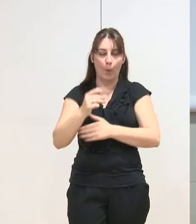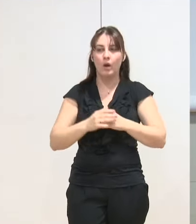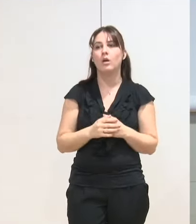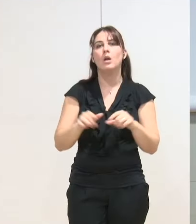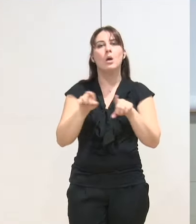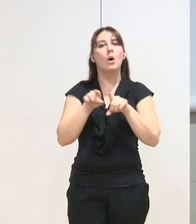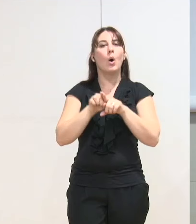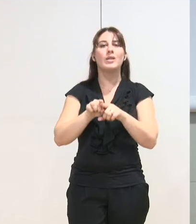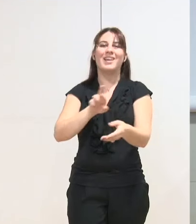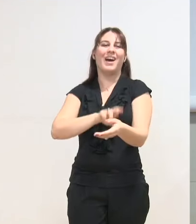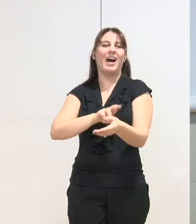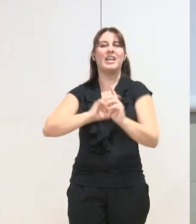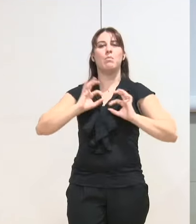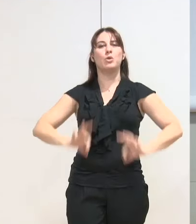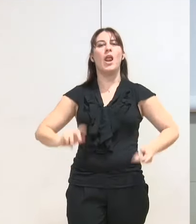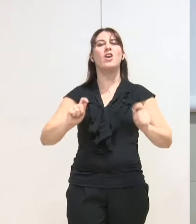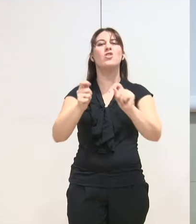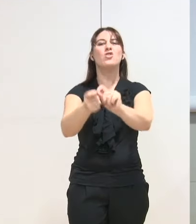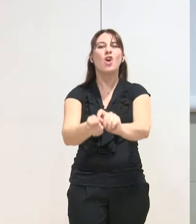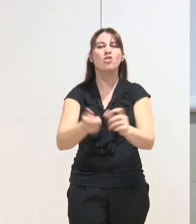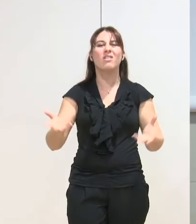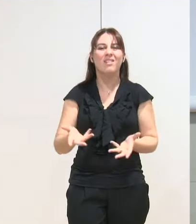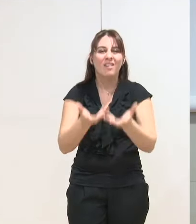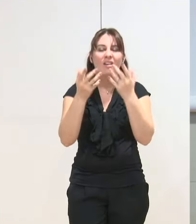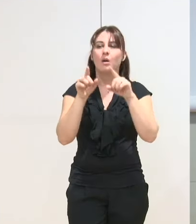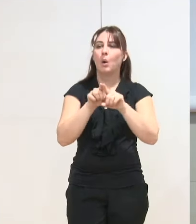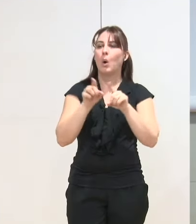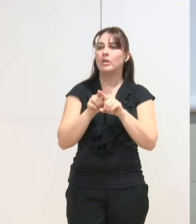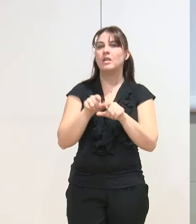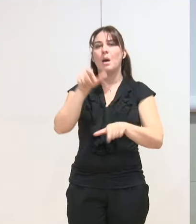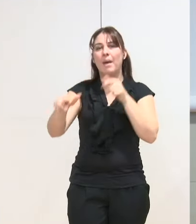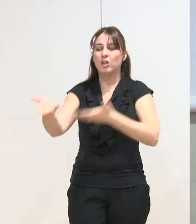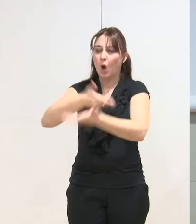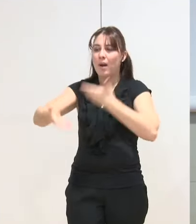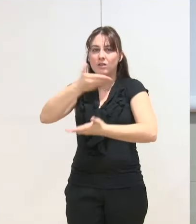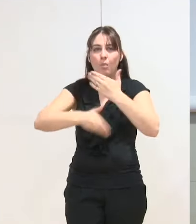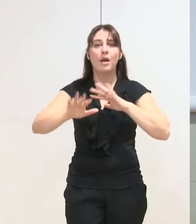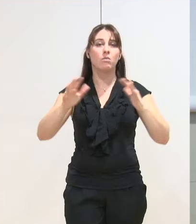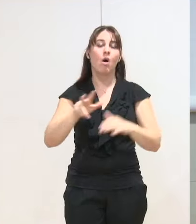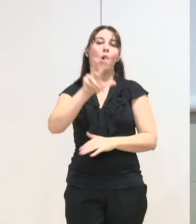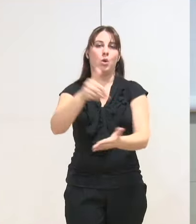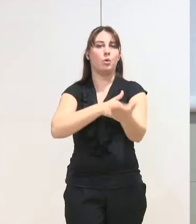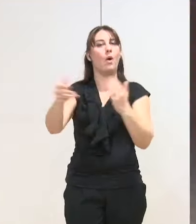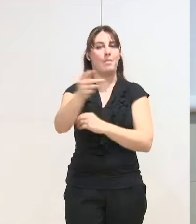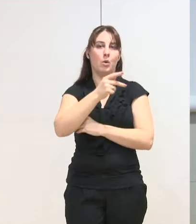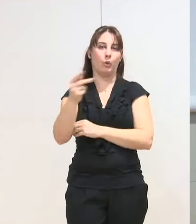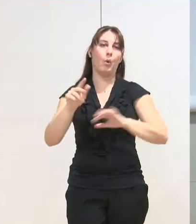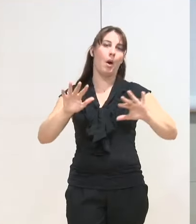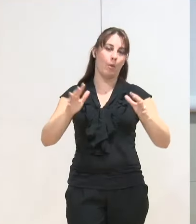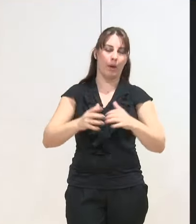la réforme des rythme scolaire et l'EFF fait en matière de renfort et de remplacement à hauteur de 3 million d'euros